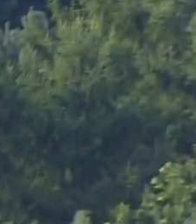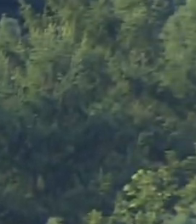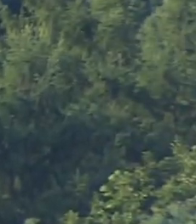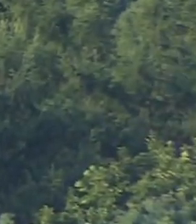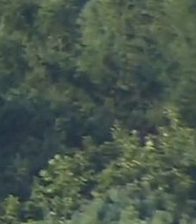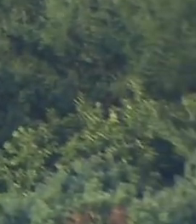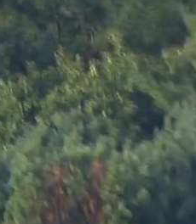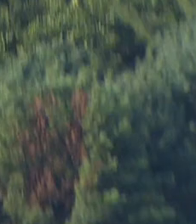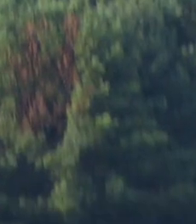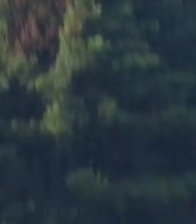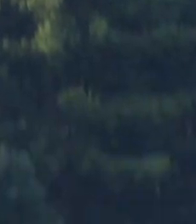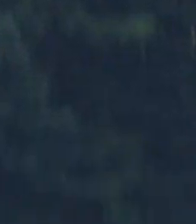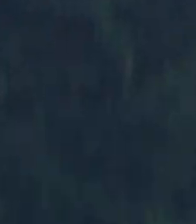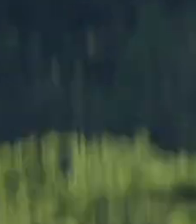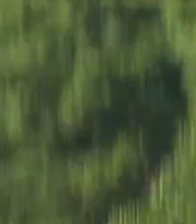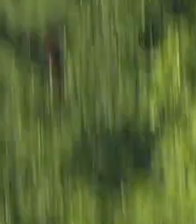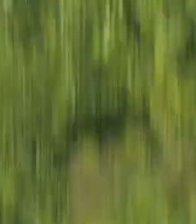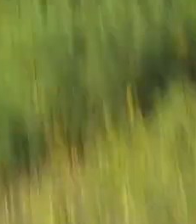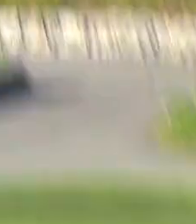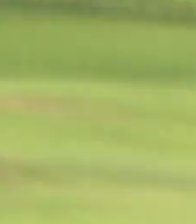뽕샷.